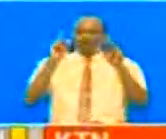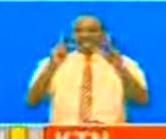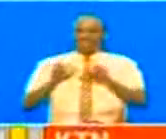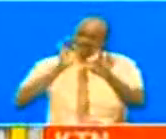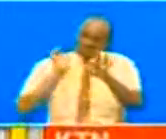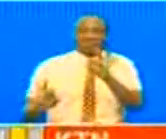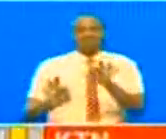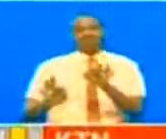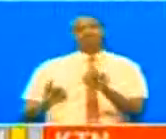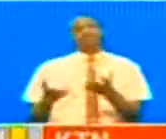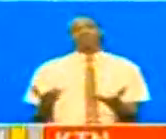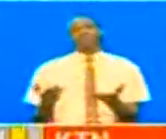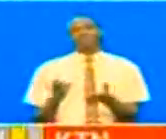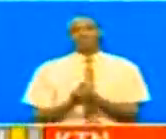kibinafsi.